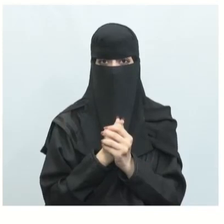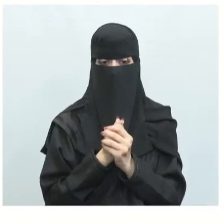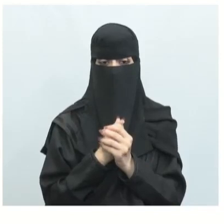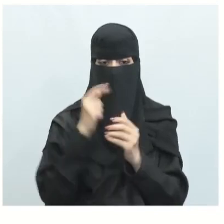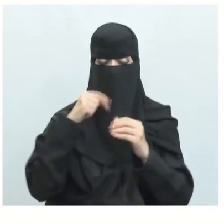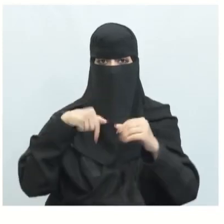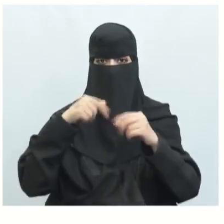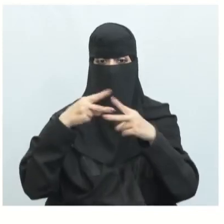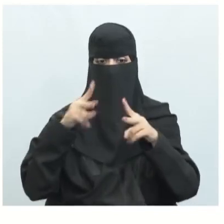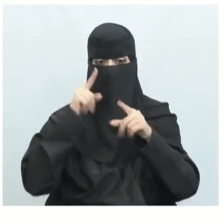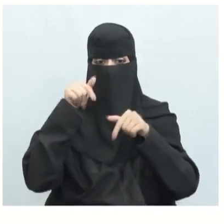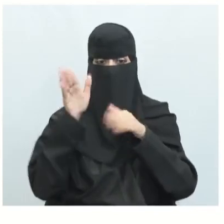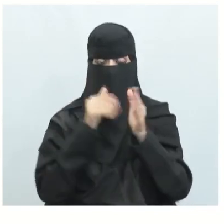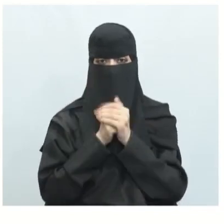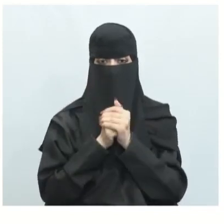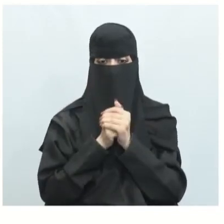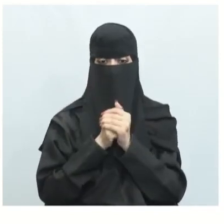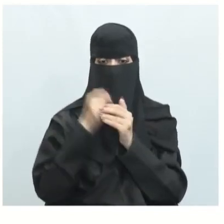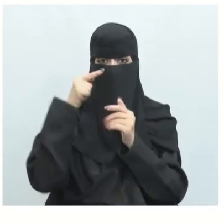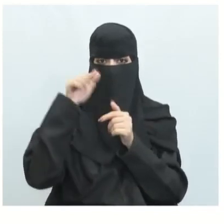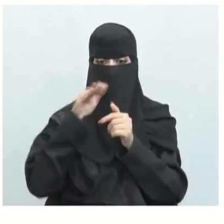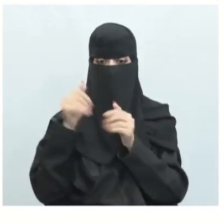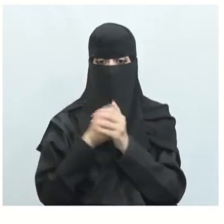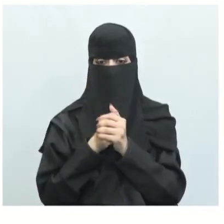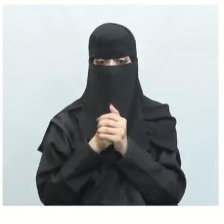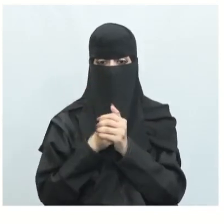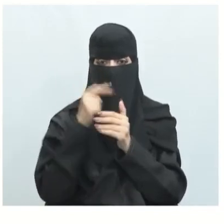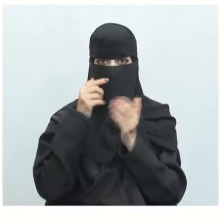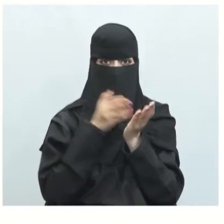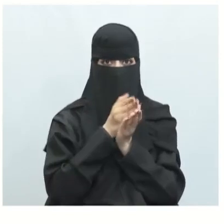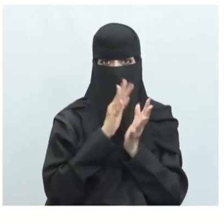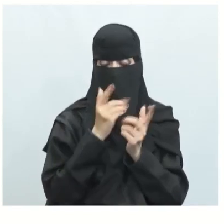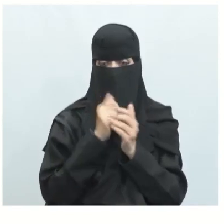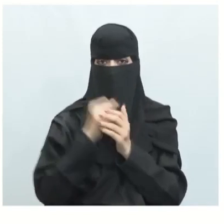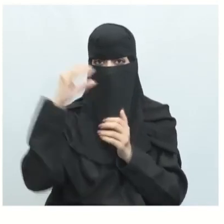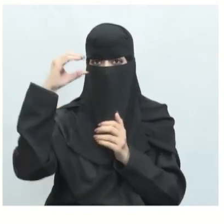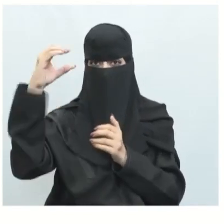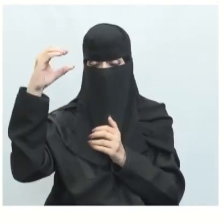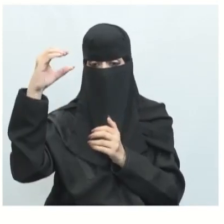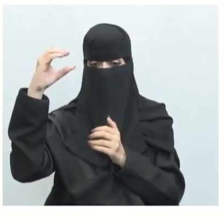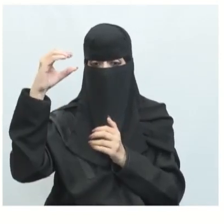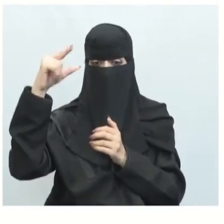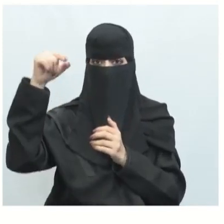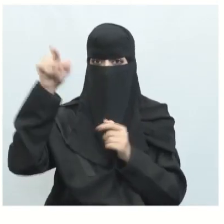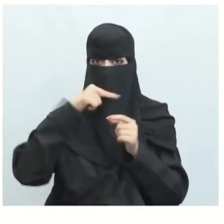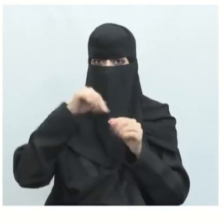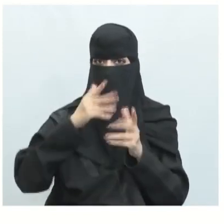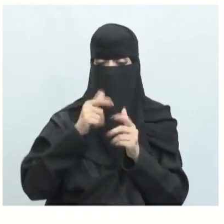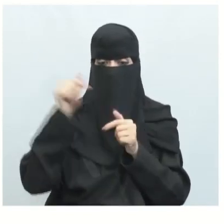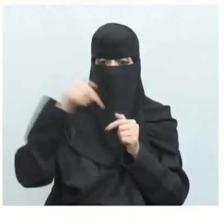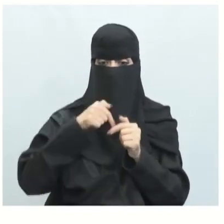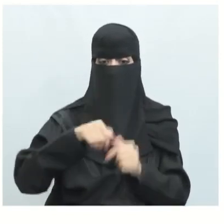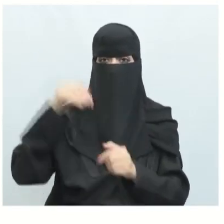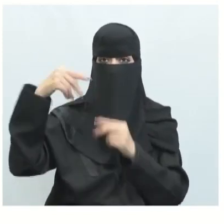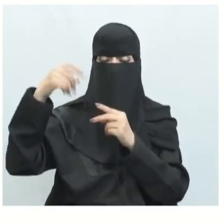نفتح قوس وننظر اتجاه الاسهم في هذا المخطط اين ستتجه الى اي العقد هنا قال الى الدي والاي